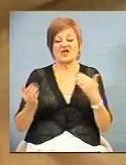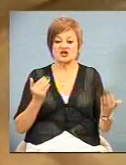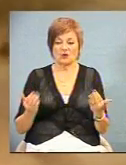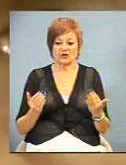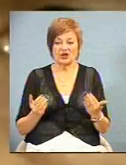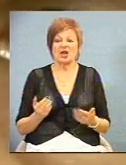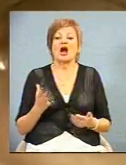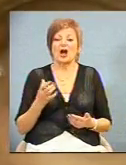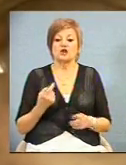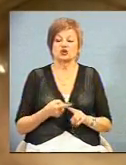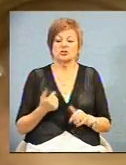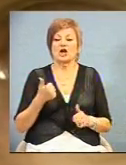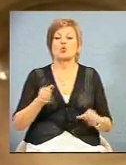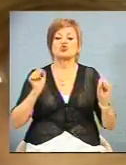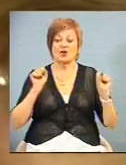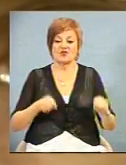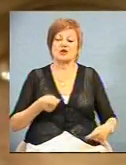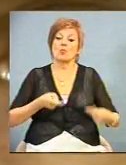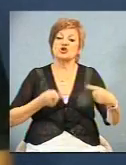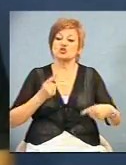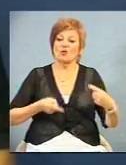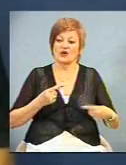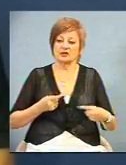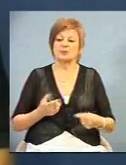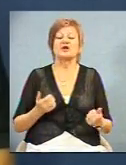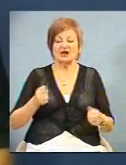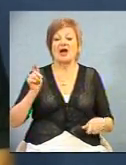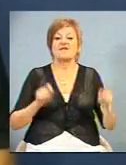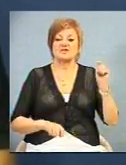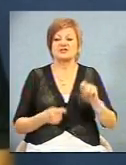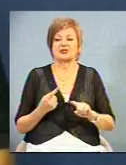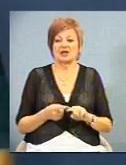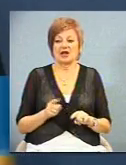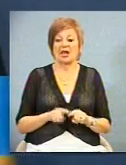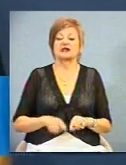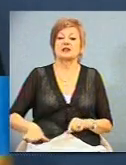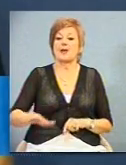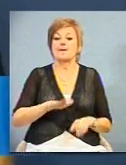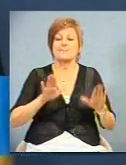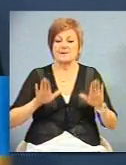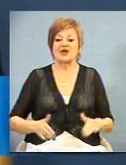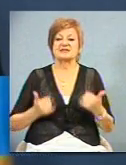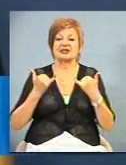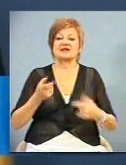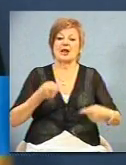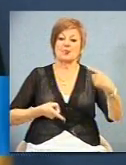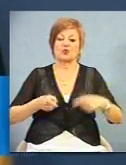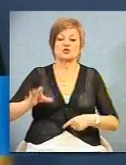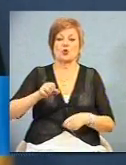ще це хороша можливість подискутувати. Фестиваль взагалі це певний майданчик для дискусії про права